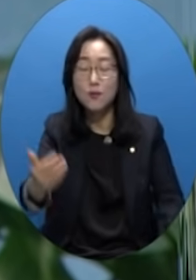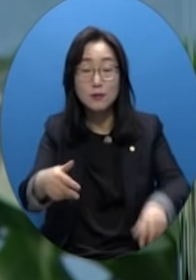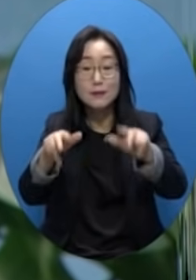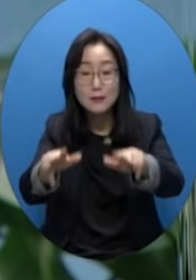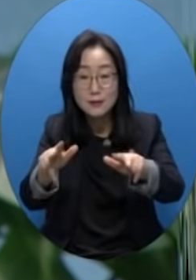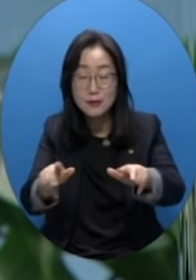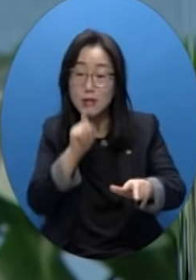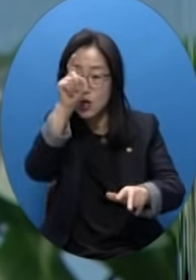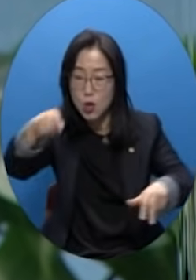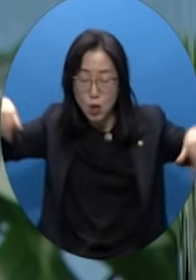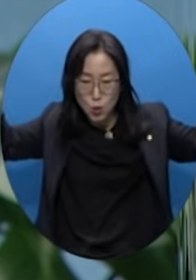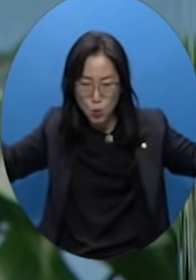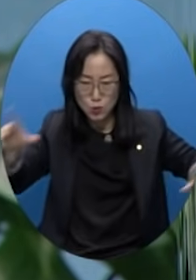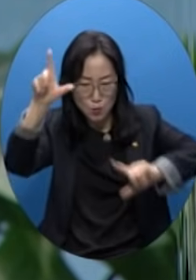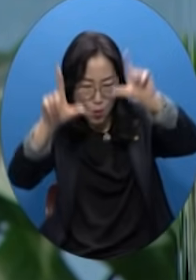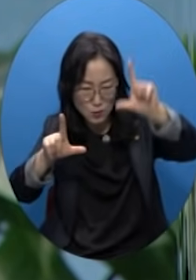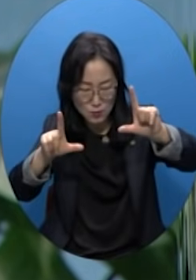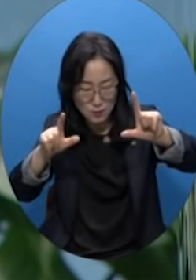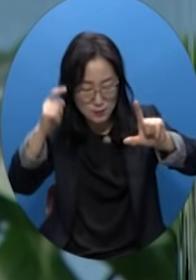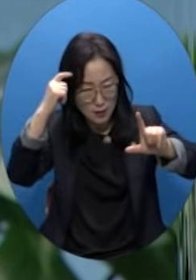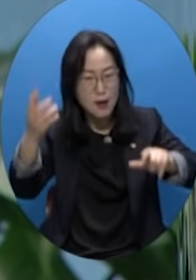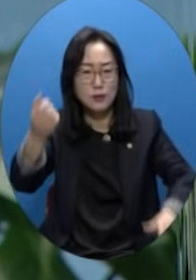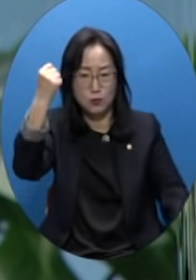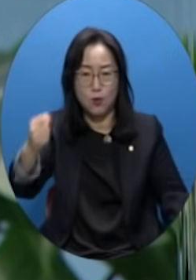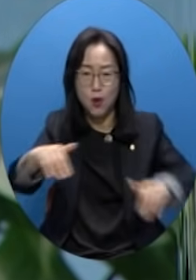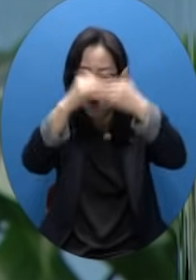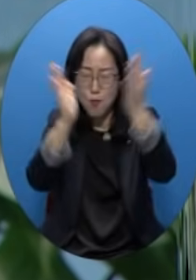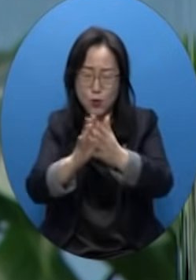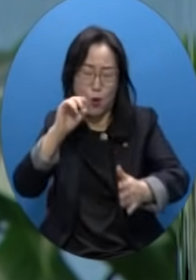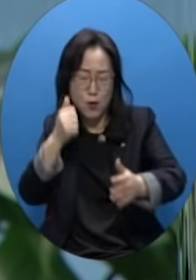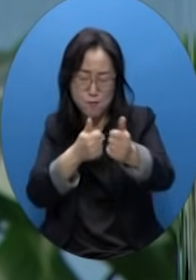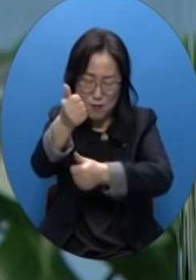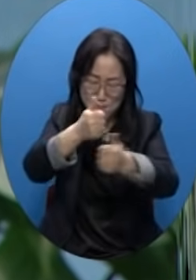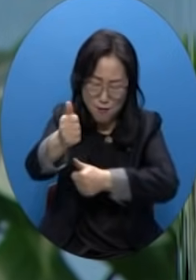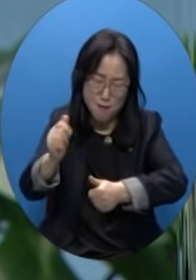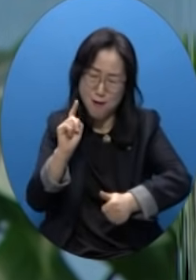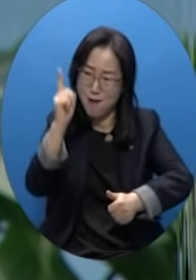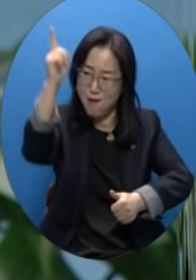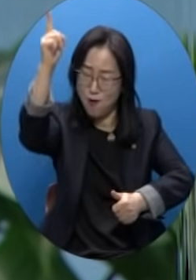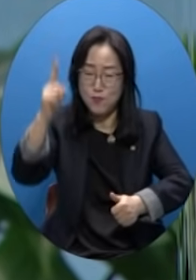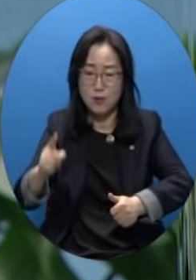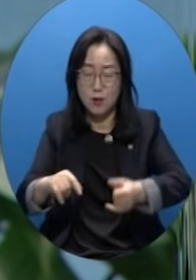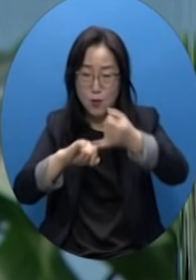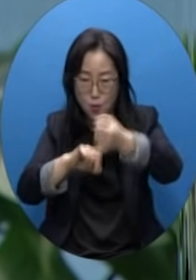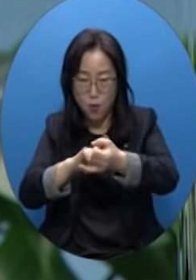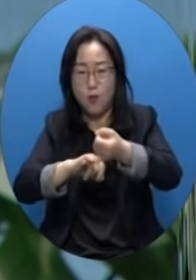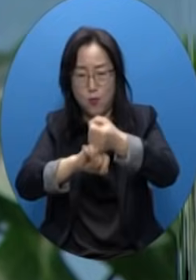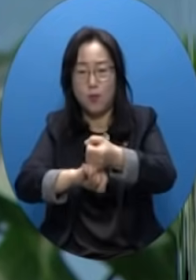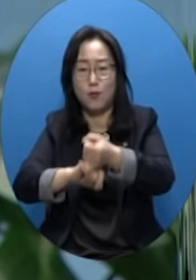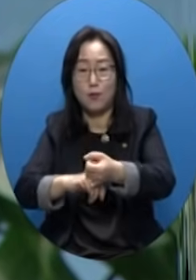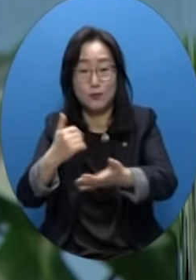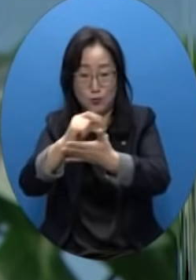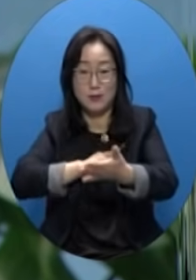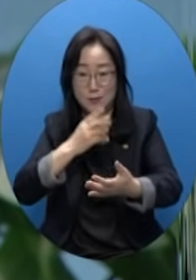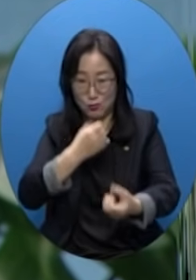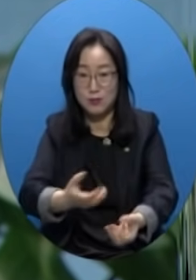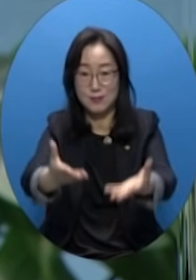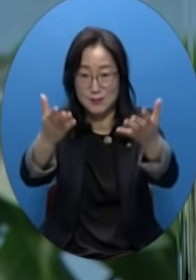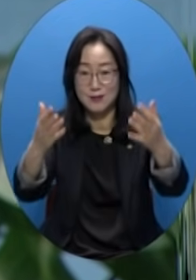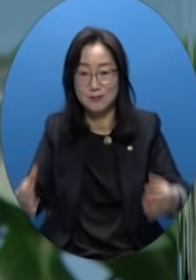독재자 살았고 모든 어려움을 헤치고 하늘로 날아 올라가는 기획 큰 일꾼들의 시를 질문으로